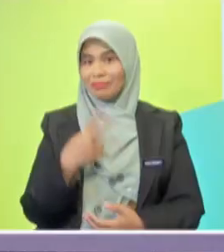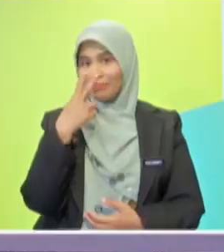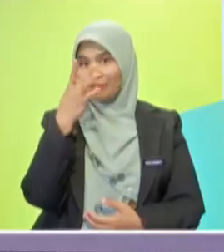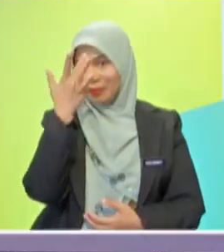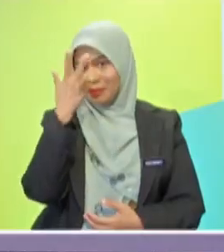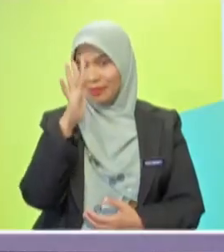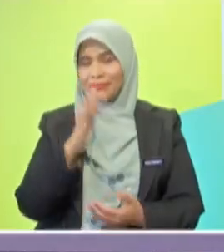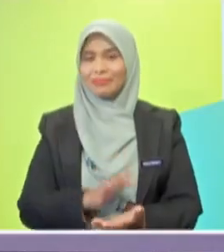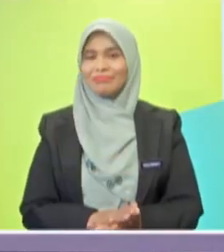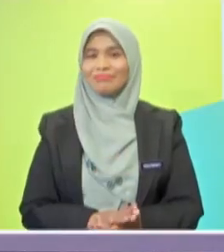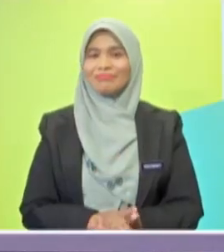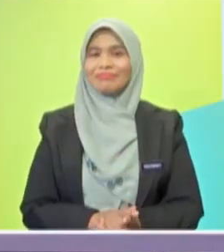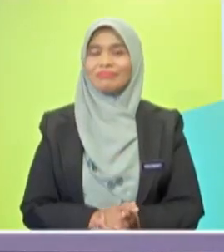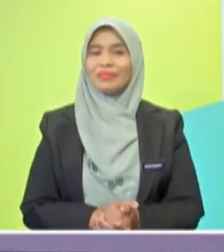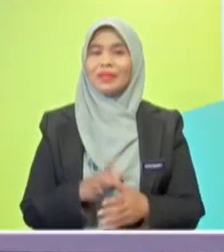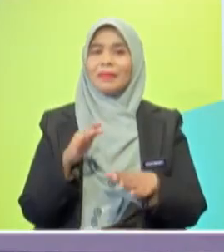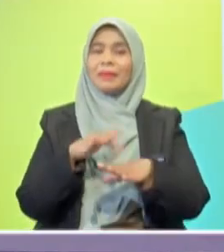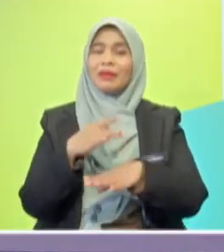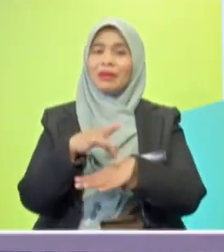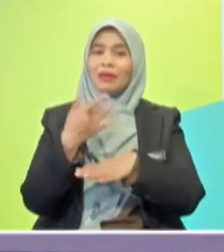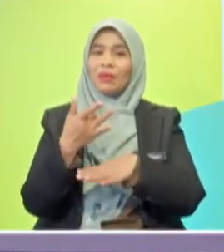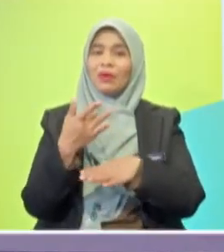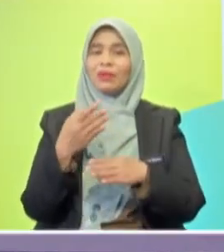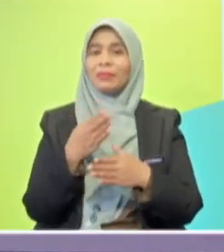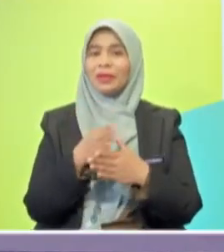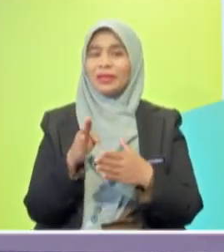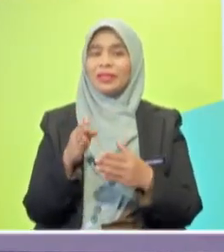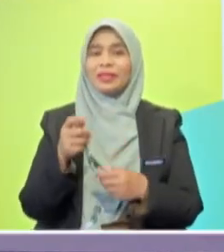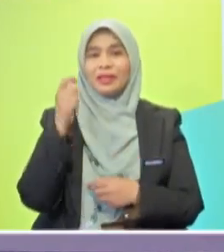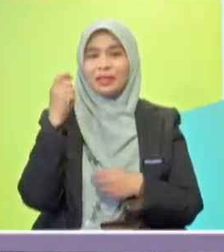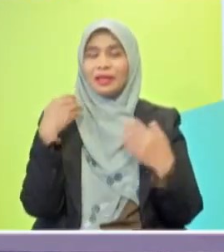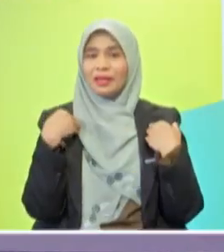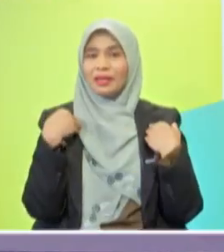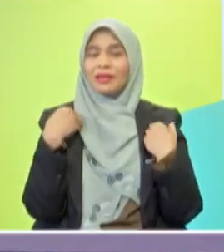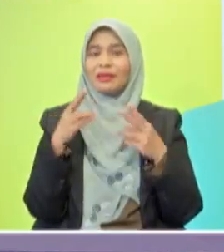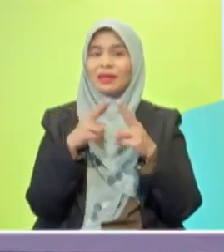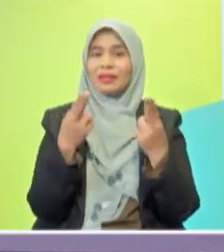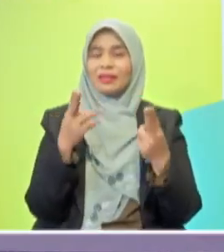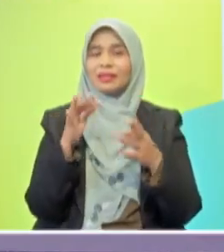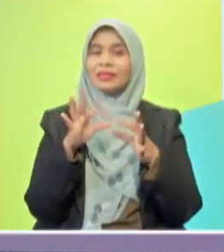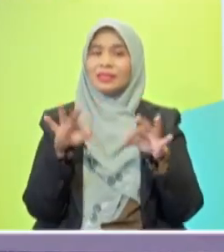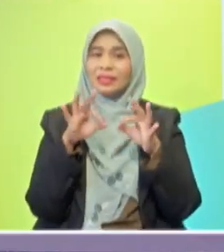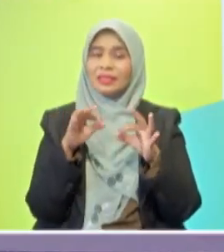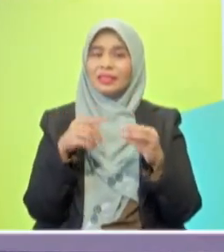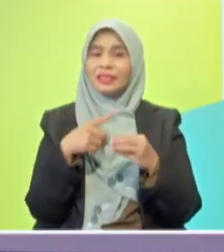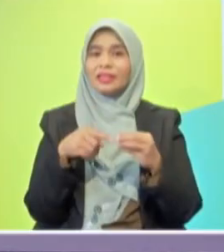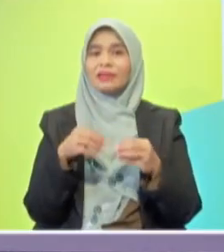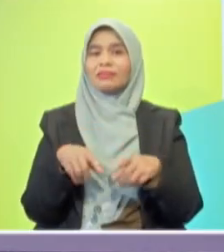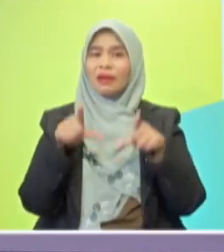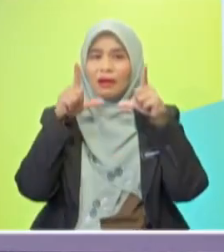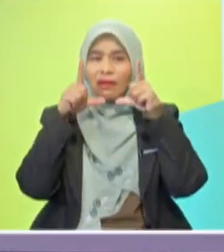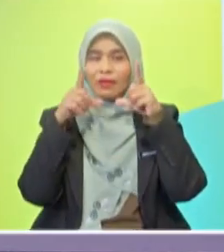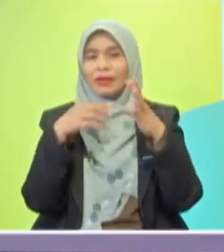tadi Ustazah, pada awal segmen kita tadi, kita lihat ada sebuah hadis yang menceritakan tentang aurat.